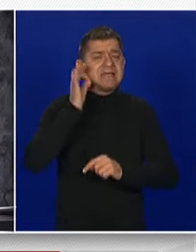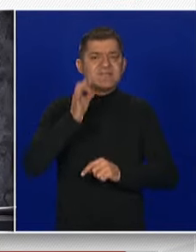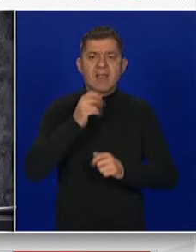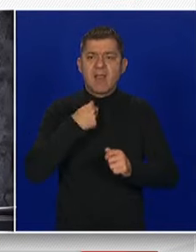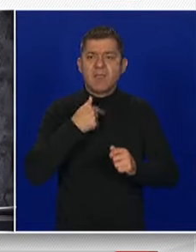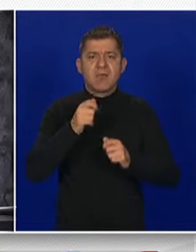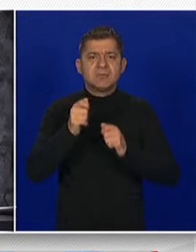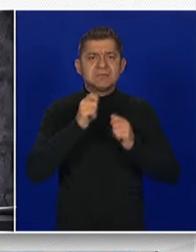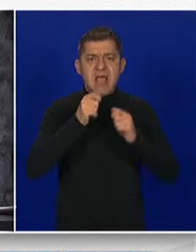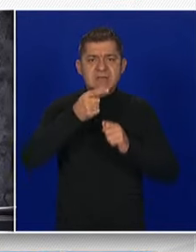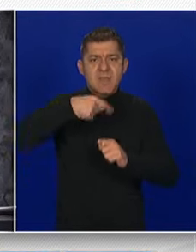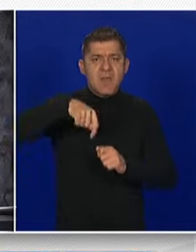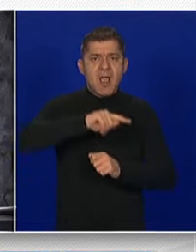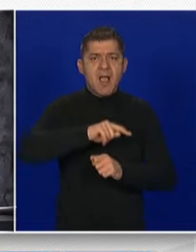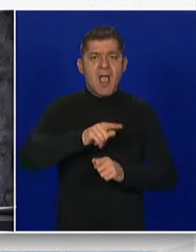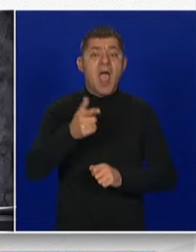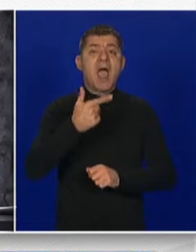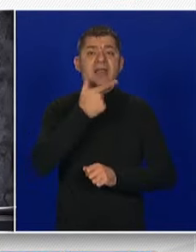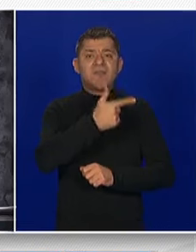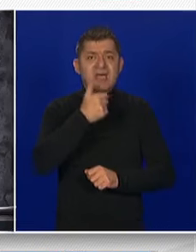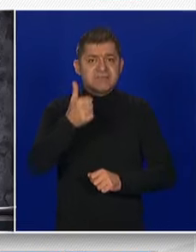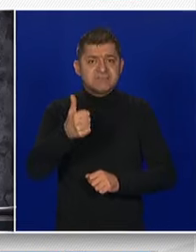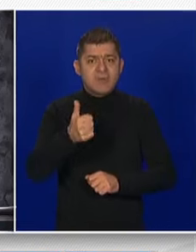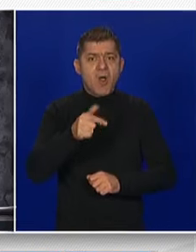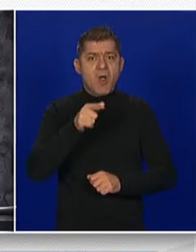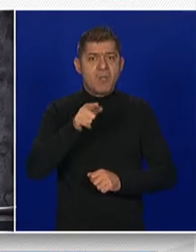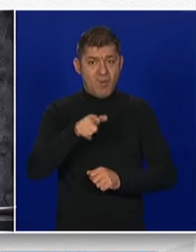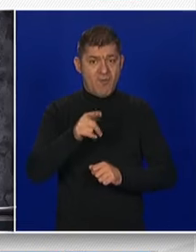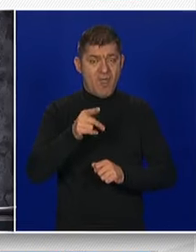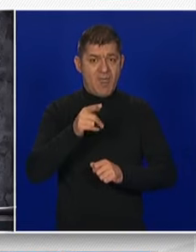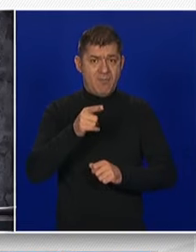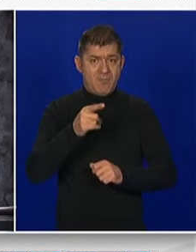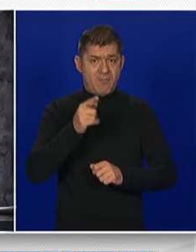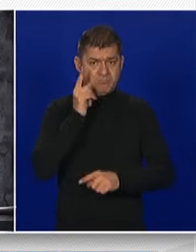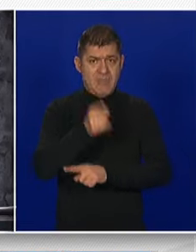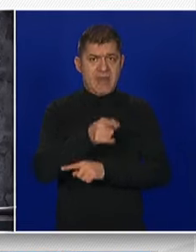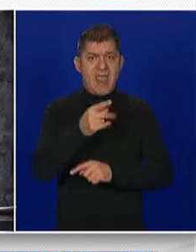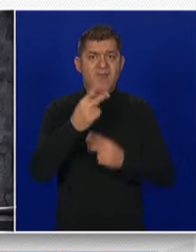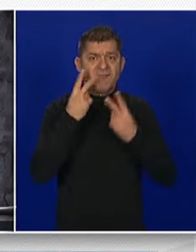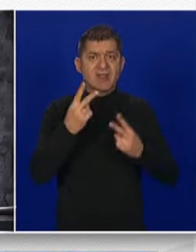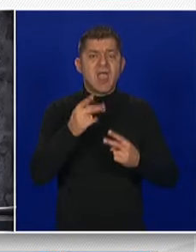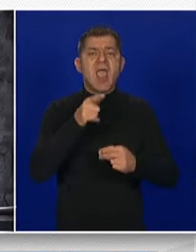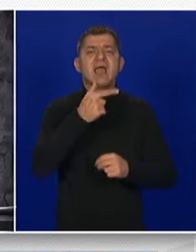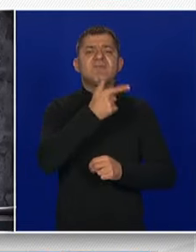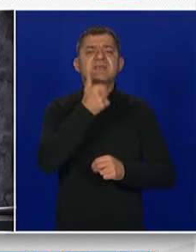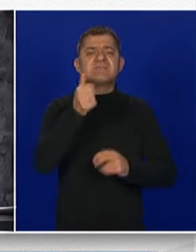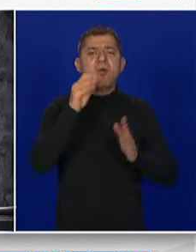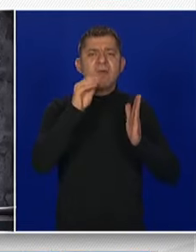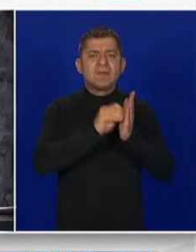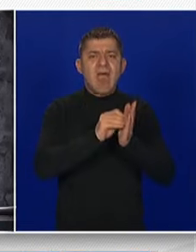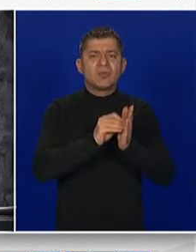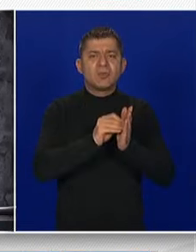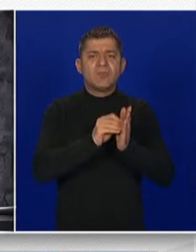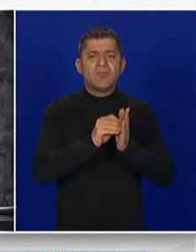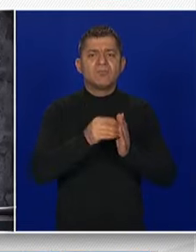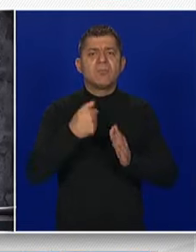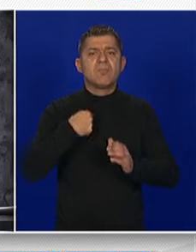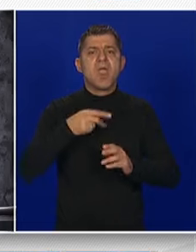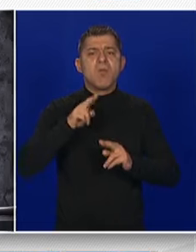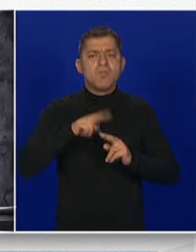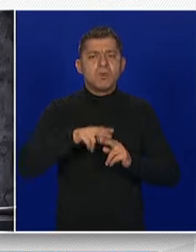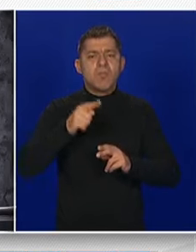smo uveli, a svakako 21. s obzirom da ove mjere vrijede do 21. svakako 21. ćemo donijeti